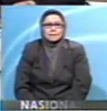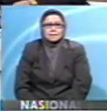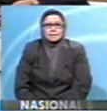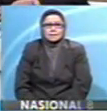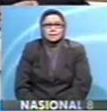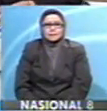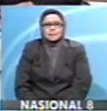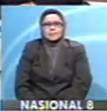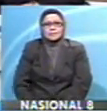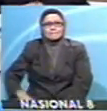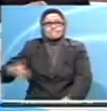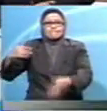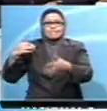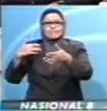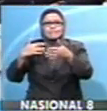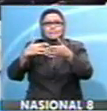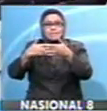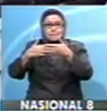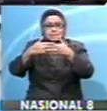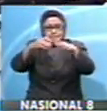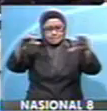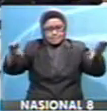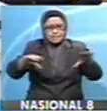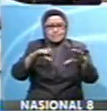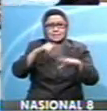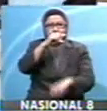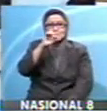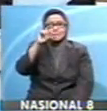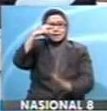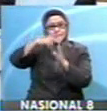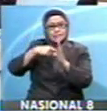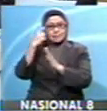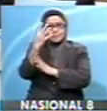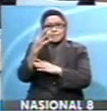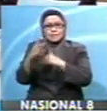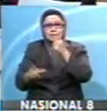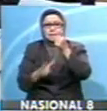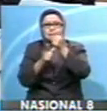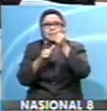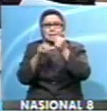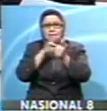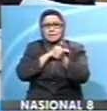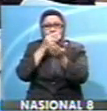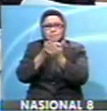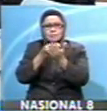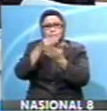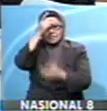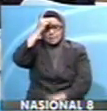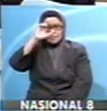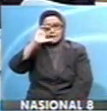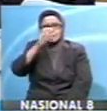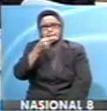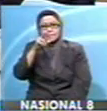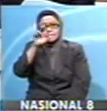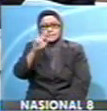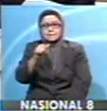terjalin menjelang pelaksanaan GST pada 1 April 2015 timbalan menteri kewangan Datuk Chua Tiong bersetuju jika